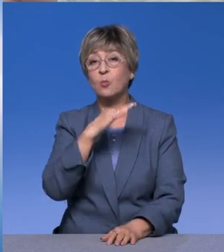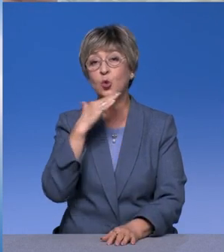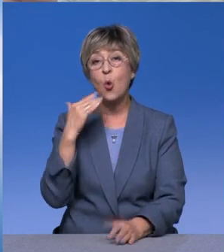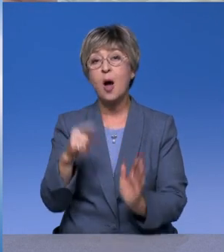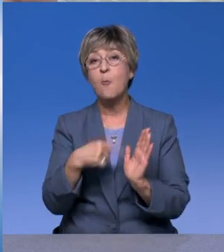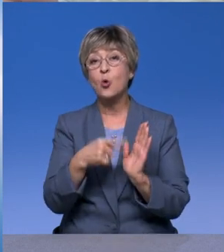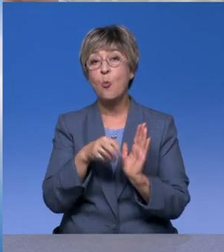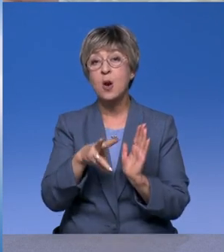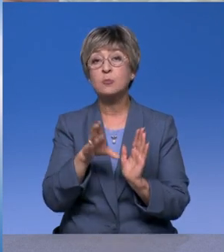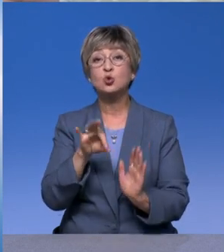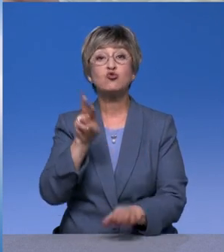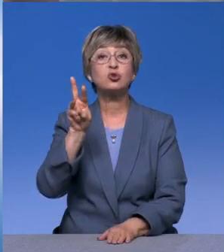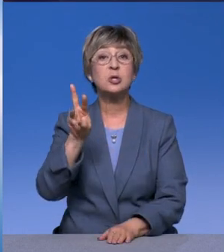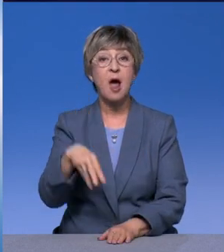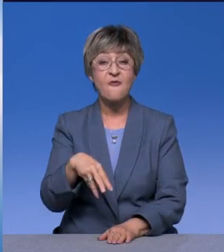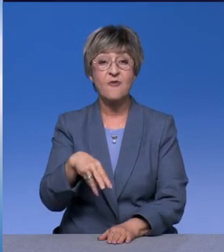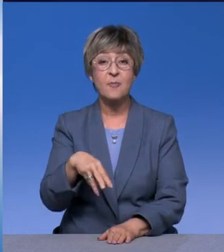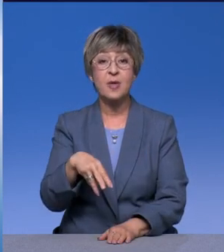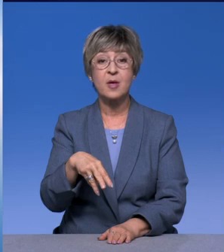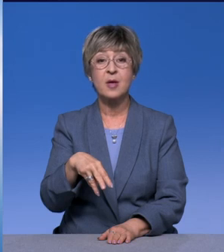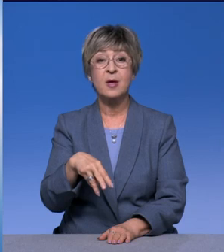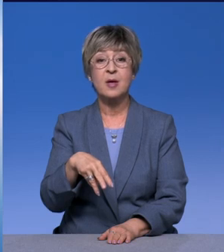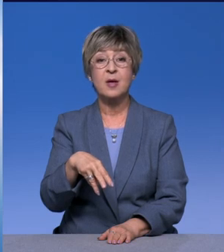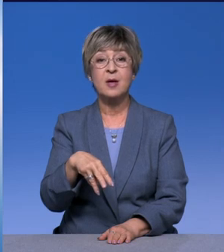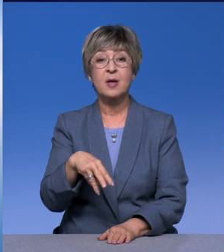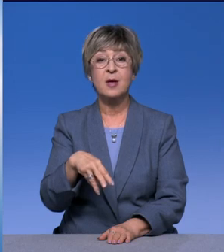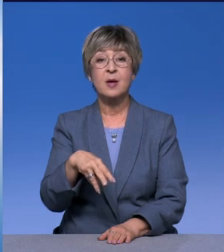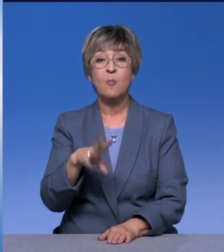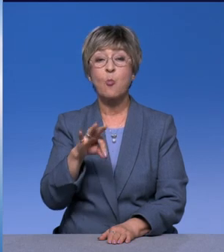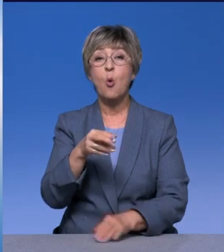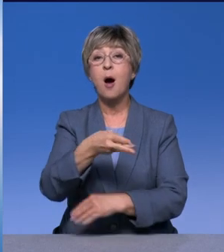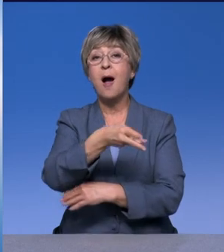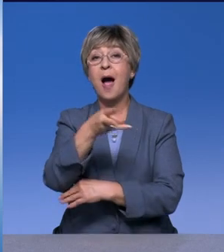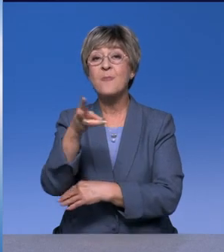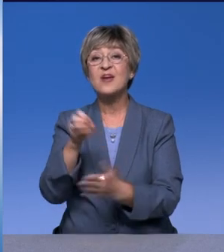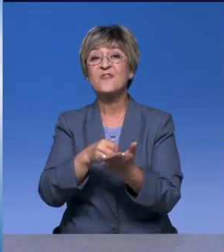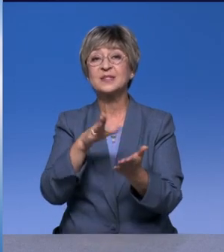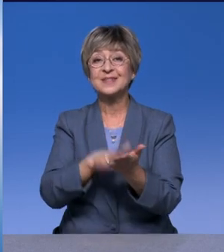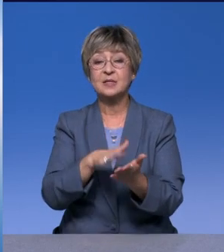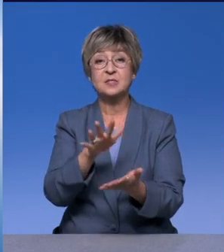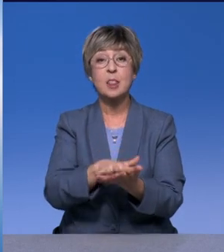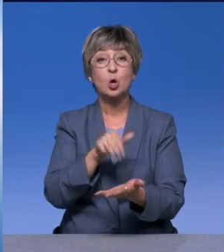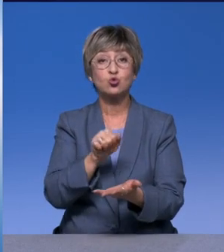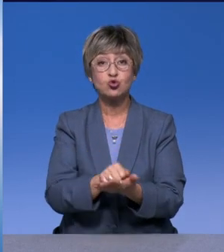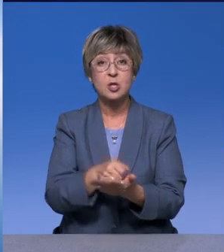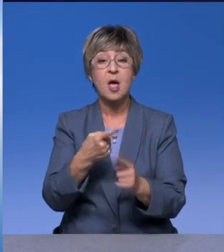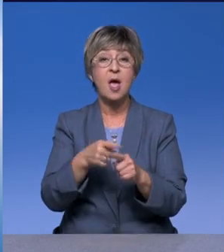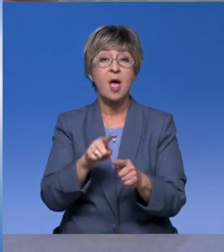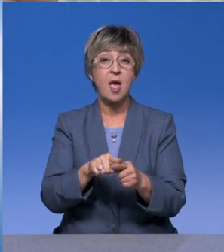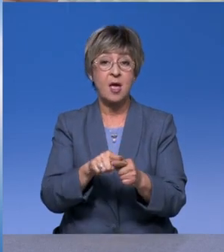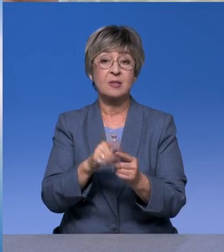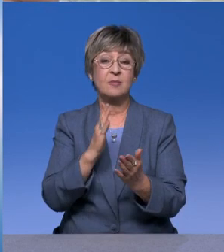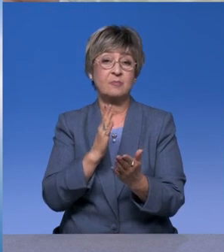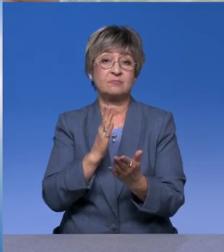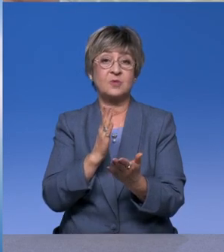с штрафами с камер фиксации нарушений. Это вызывает очень большие